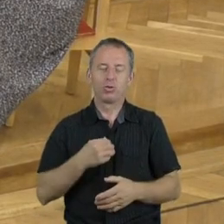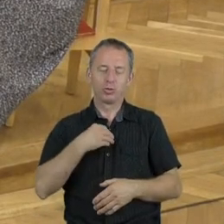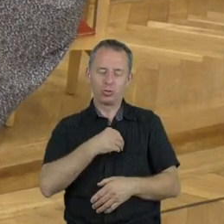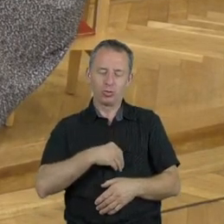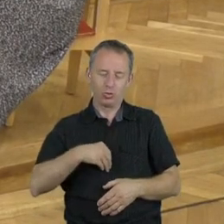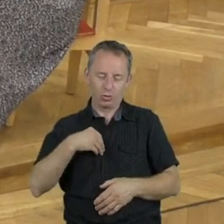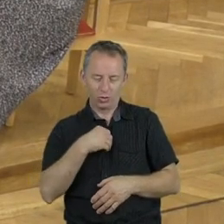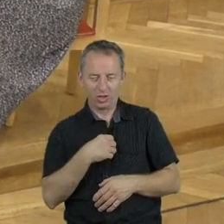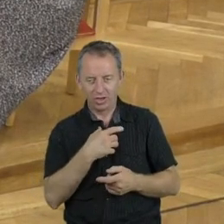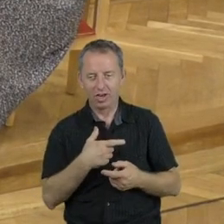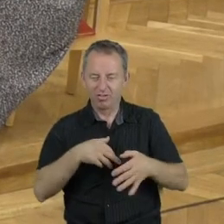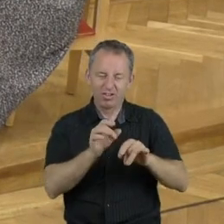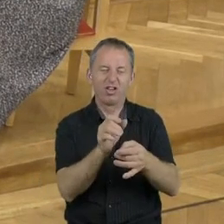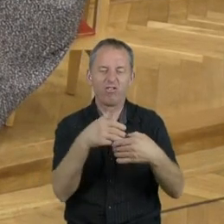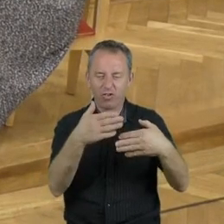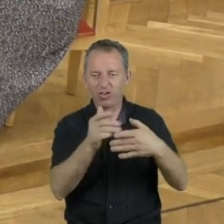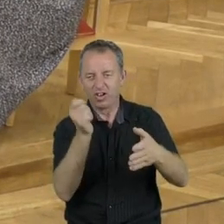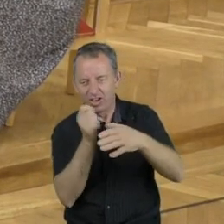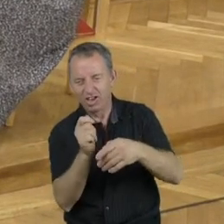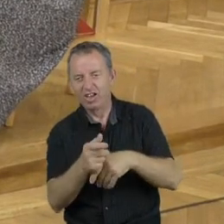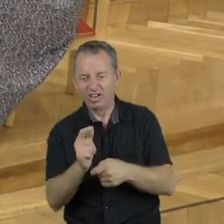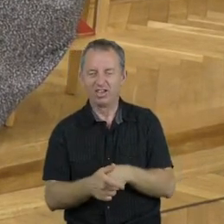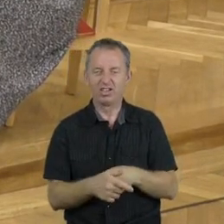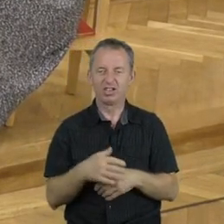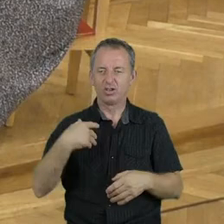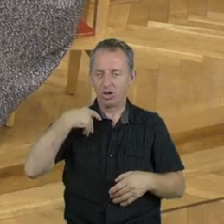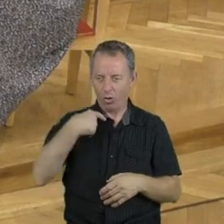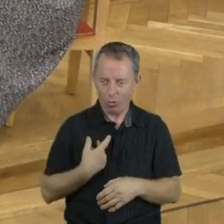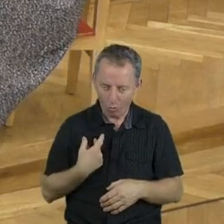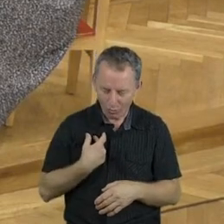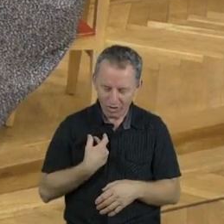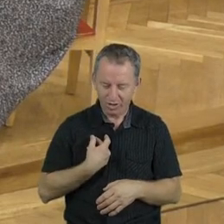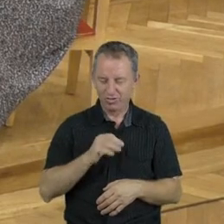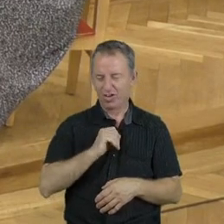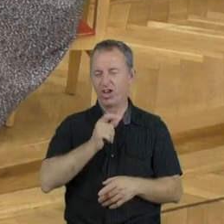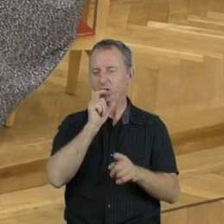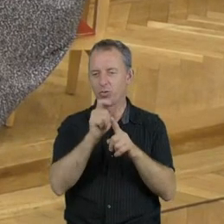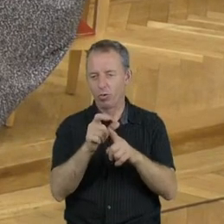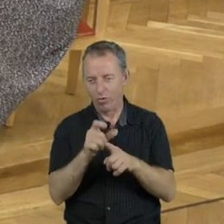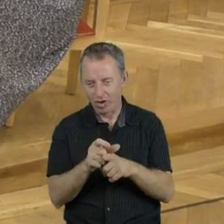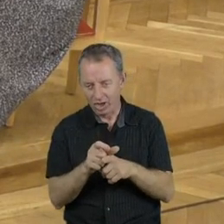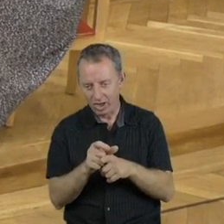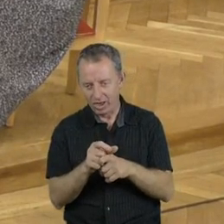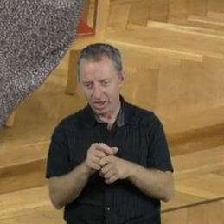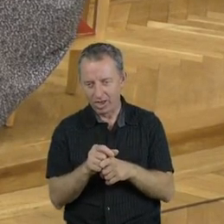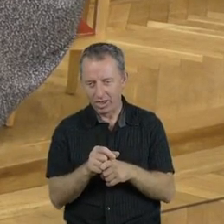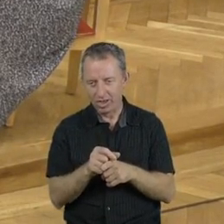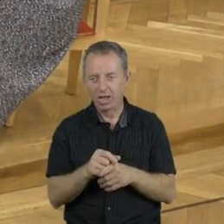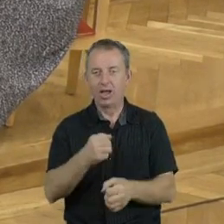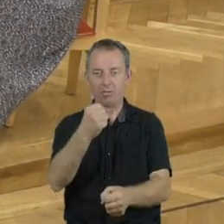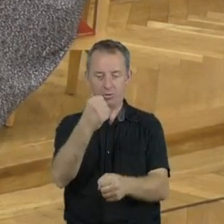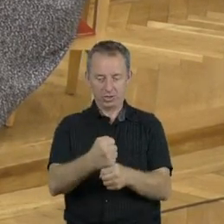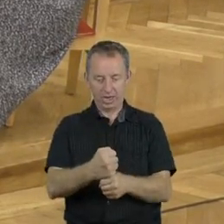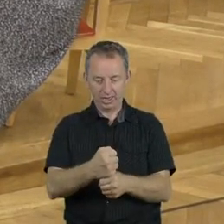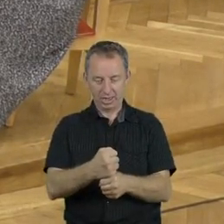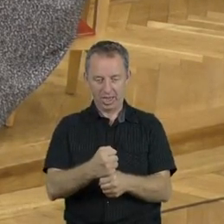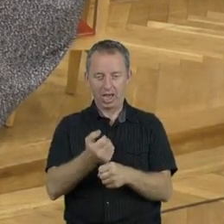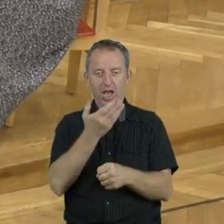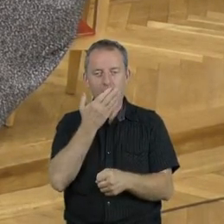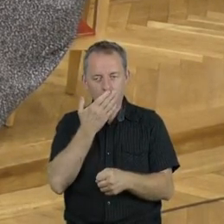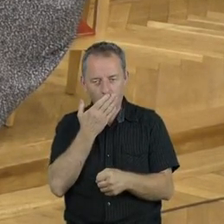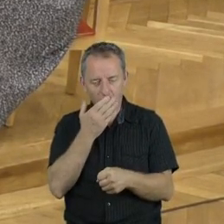bieganie do tej furtki, więc zaczął kontrolować swoje słowa i przestał mówić ich tak